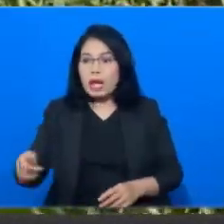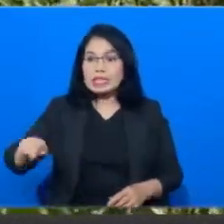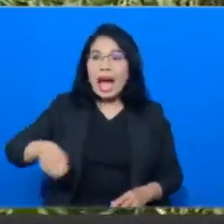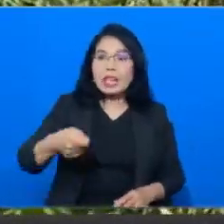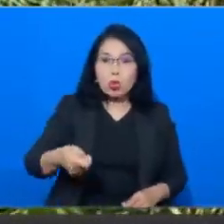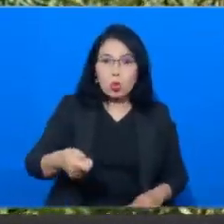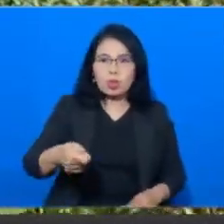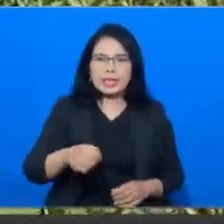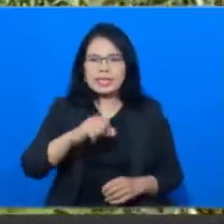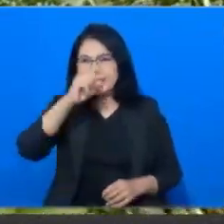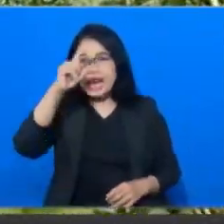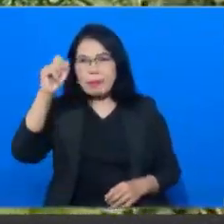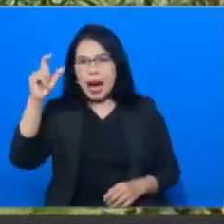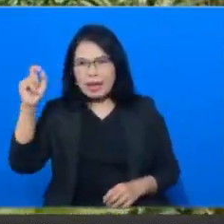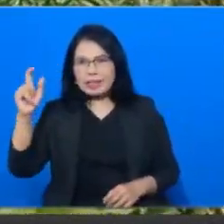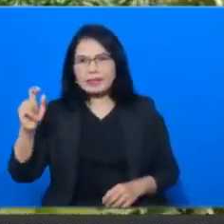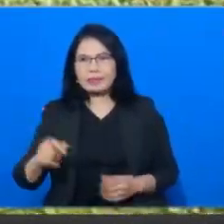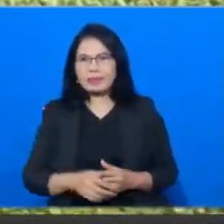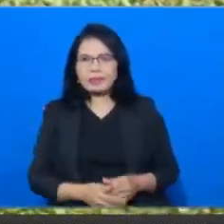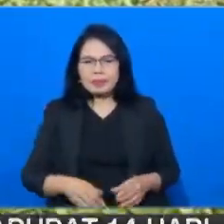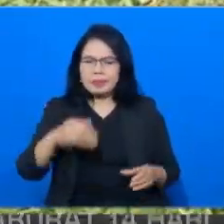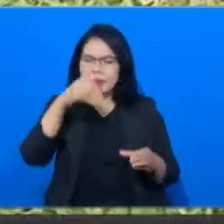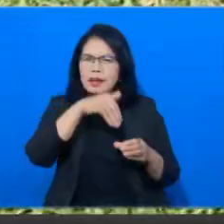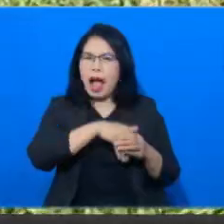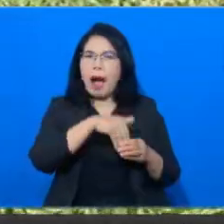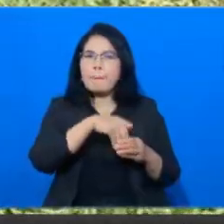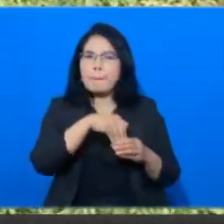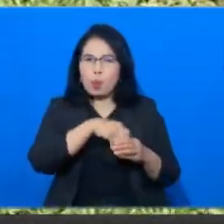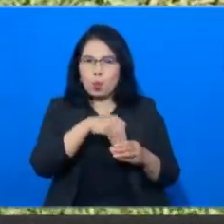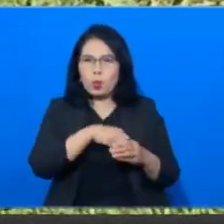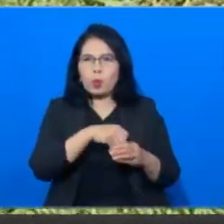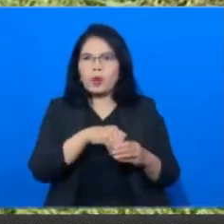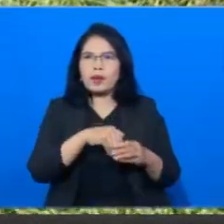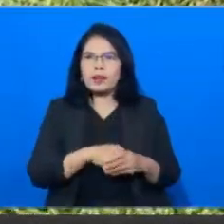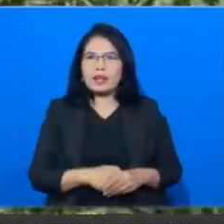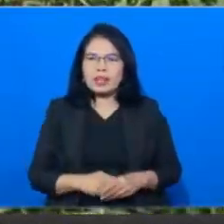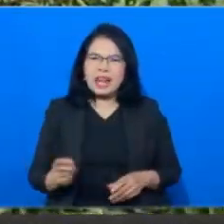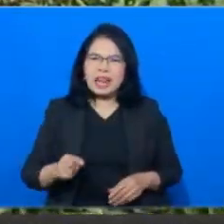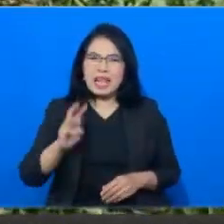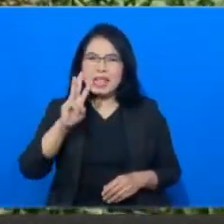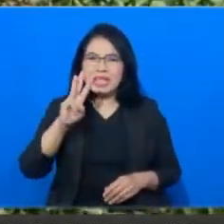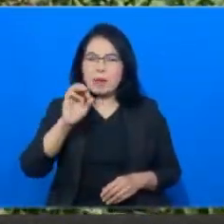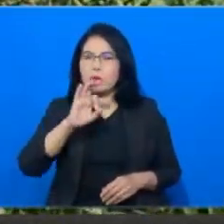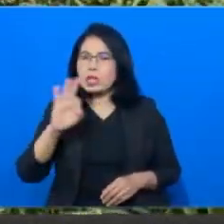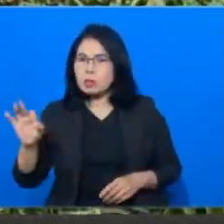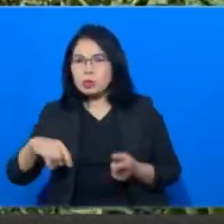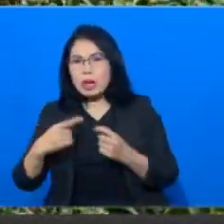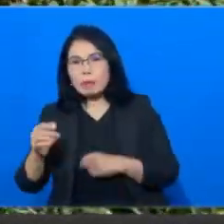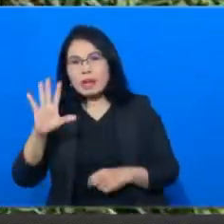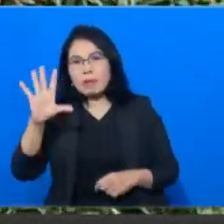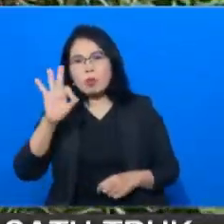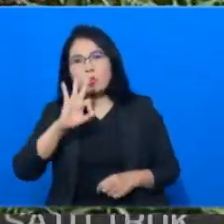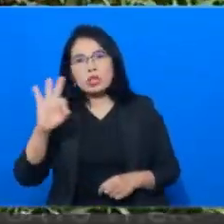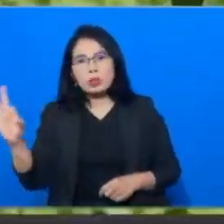Kadipaten setiap hari, Usman rutin menyisihkan sebagian keuntungan mulai dari Rp30.000 hingga